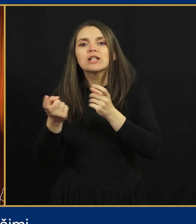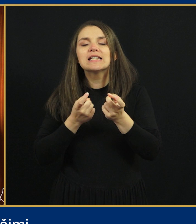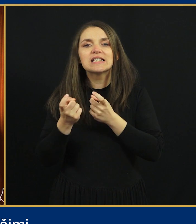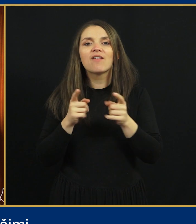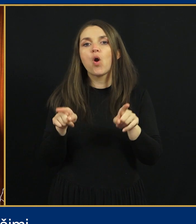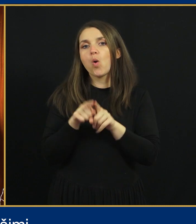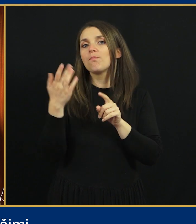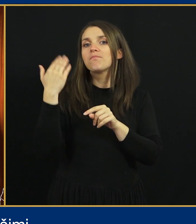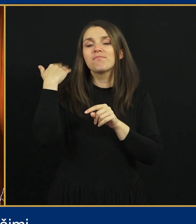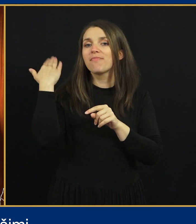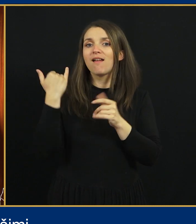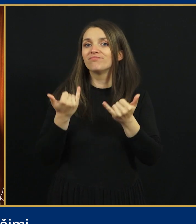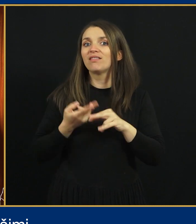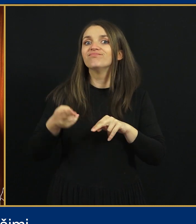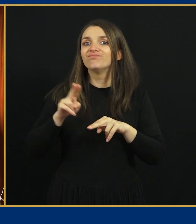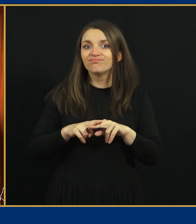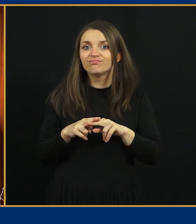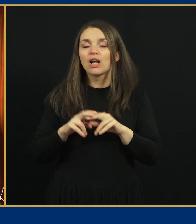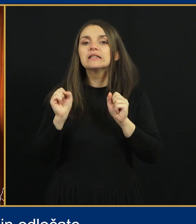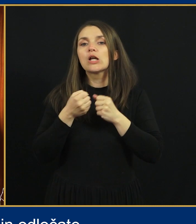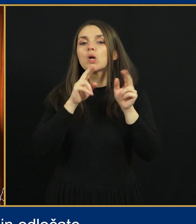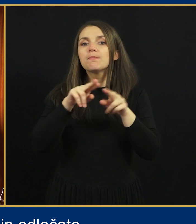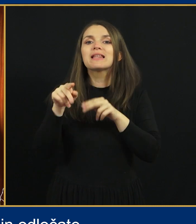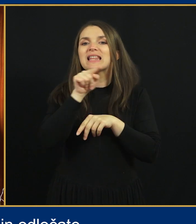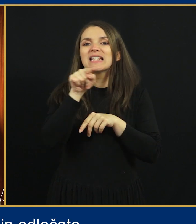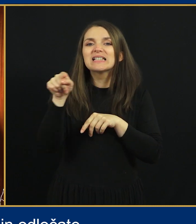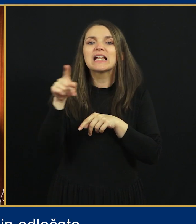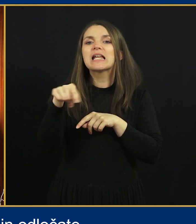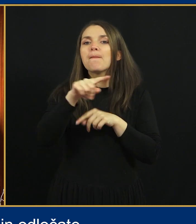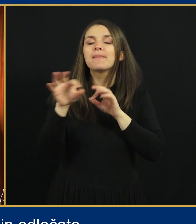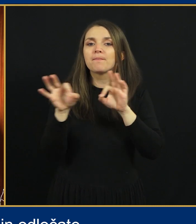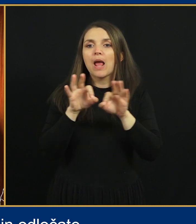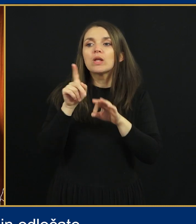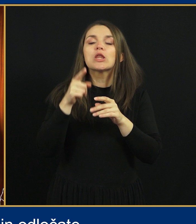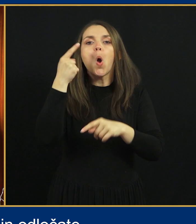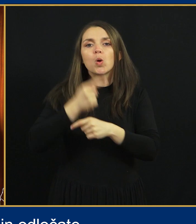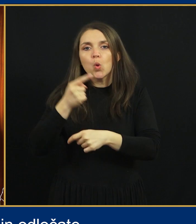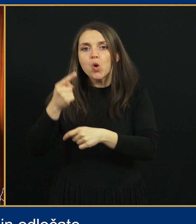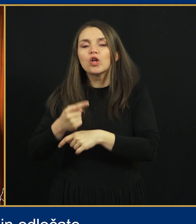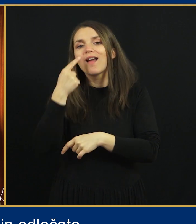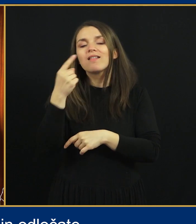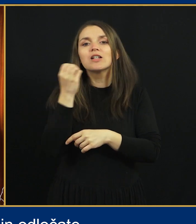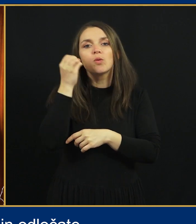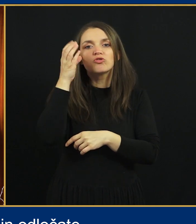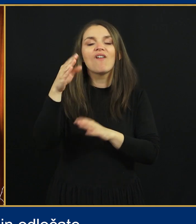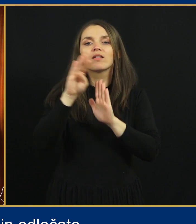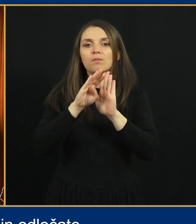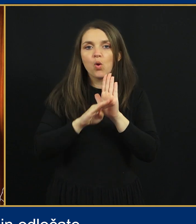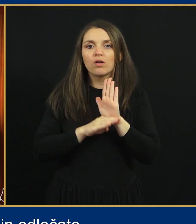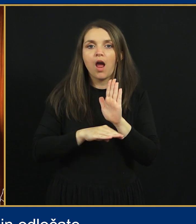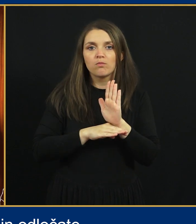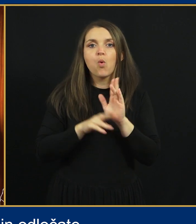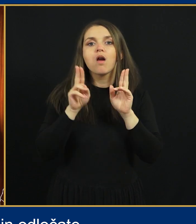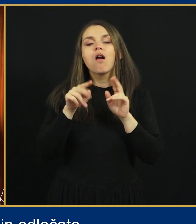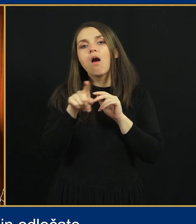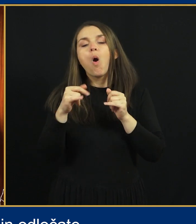kompleksnejšimi izzivi kot v preteklosti. Zato imate tisti, ki pripravljate in odločate o izobraževalnih